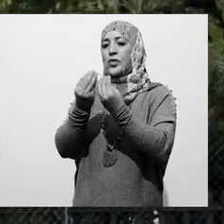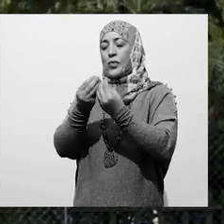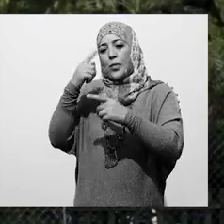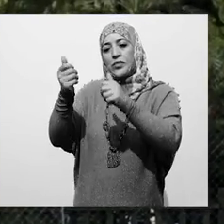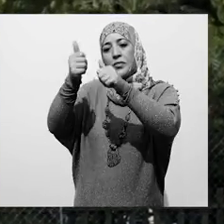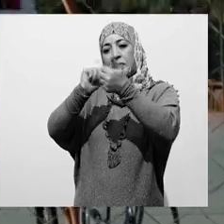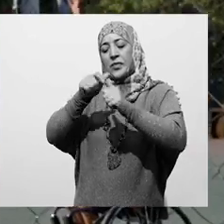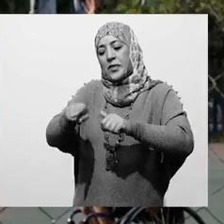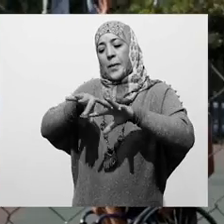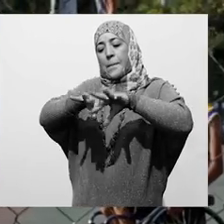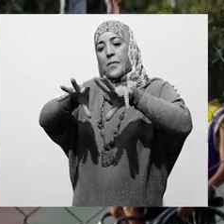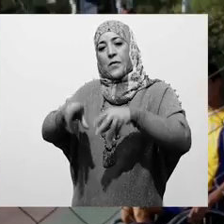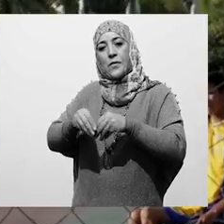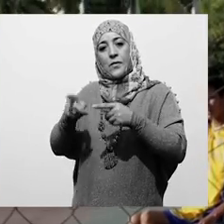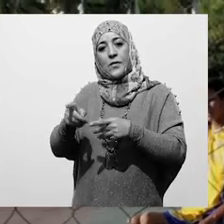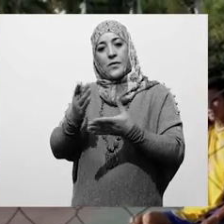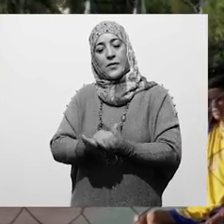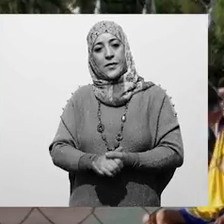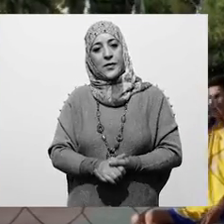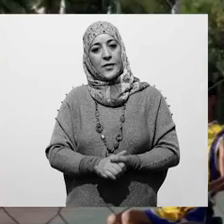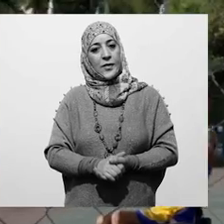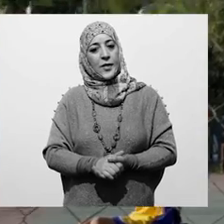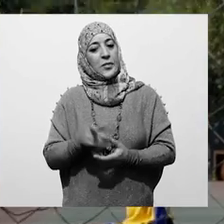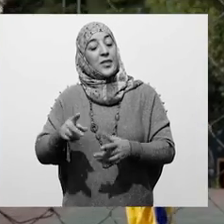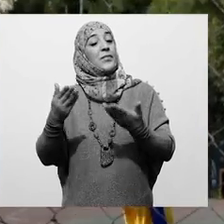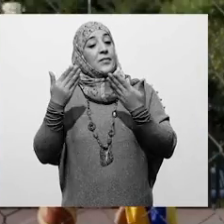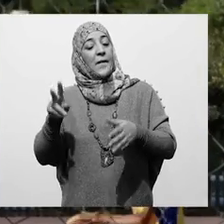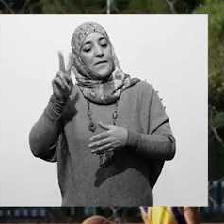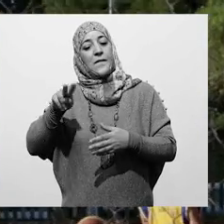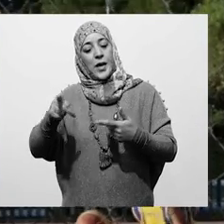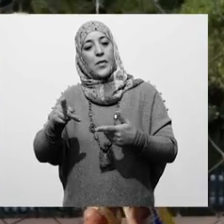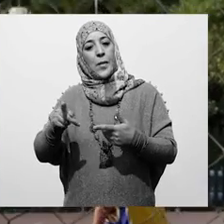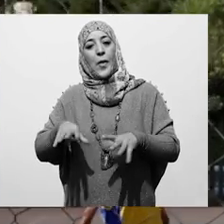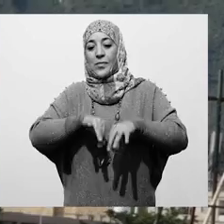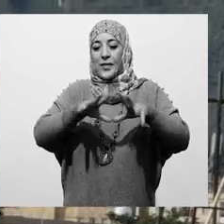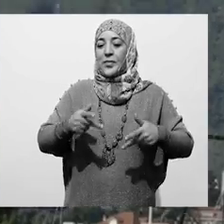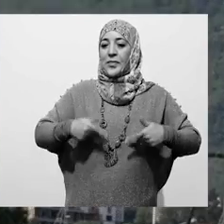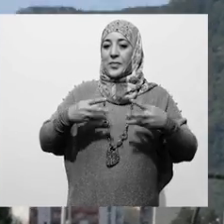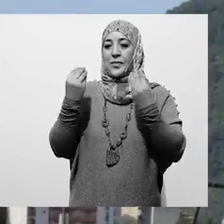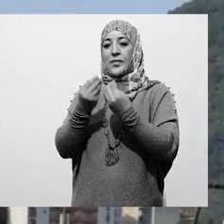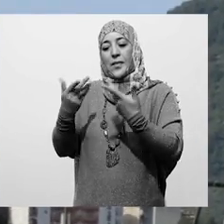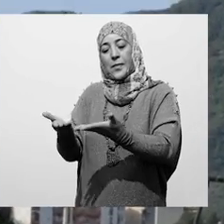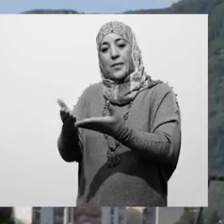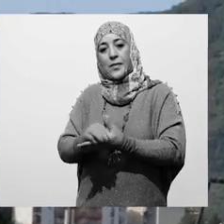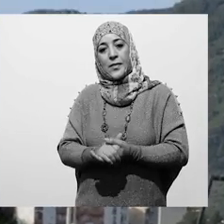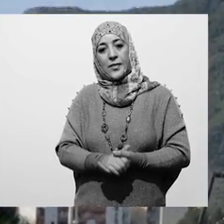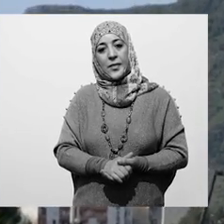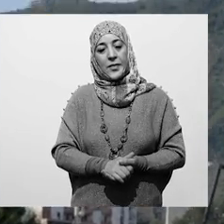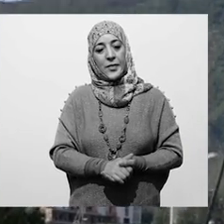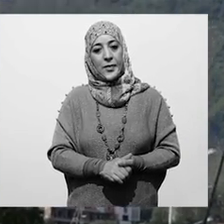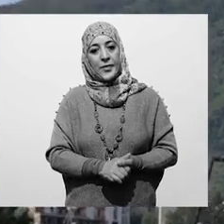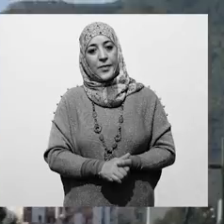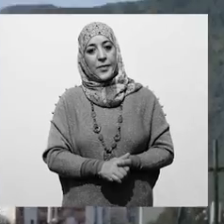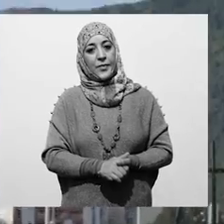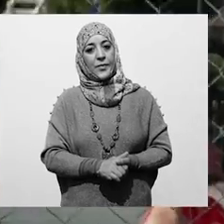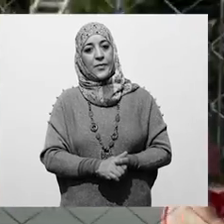sortaient se balader ensemble. C'était une petite famille qui commençait à naître. ça, c'était vraiment beau à voir. Ce que je garde le plus,